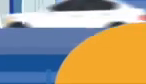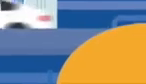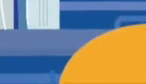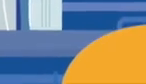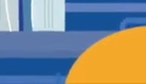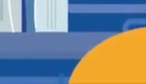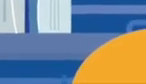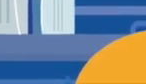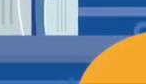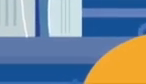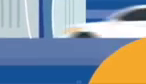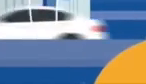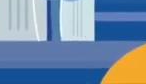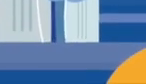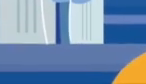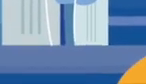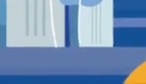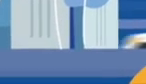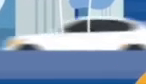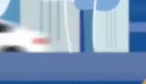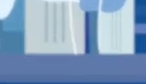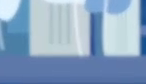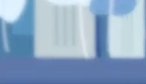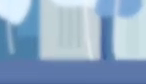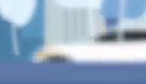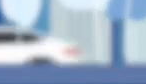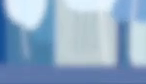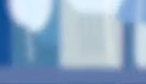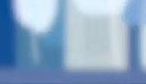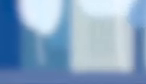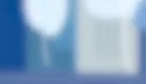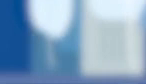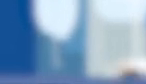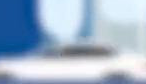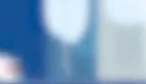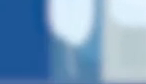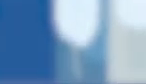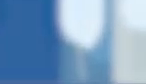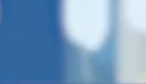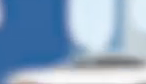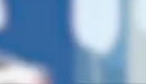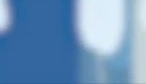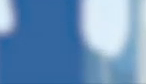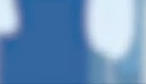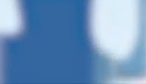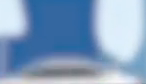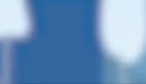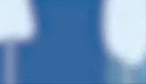Od 2007 roku fundusze europejskie sukcesywnie rozwijają polski transport. W perspektywach finansowych